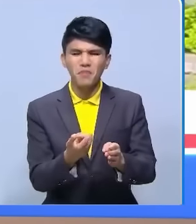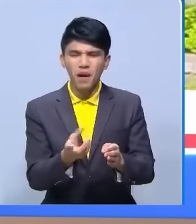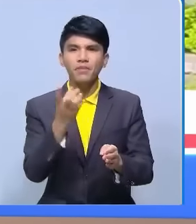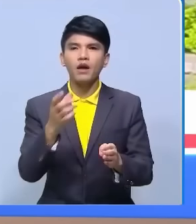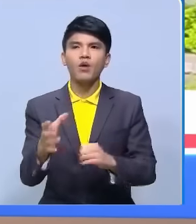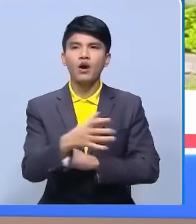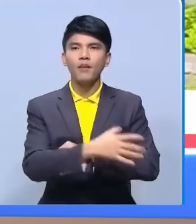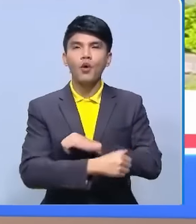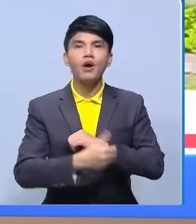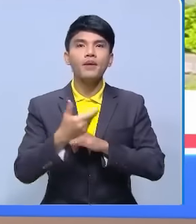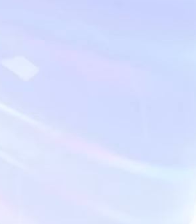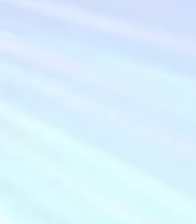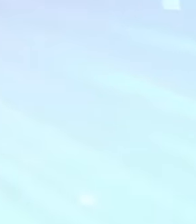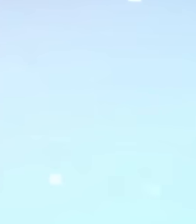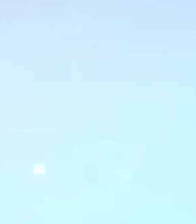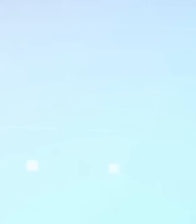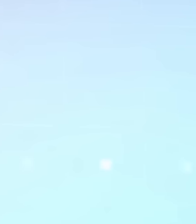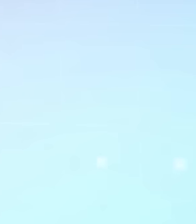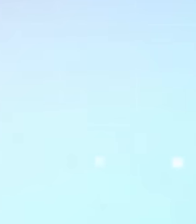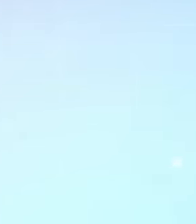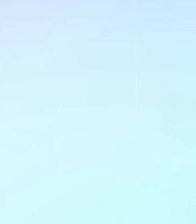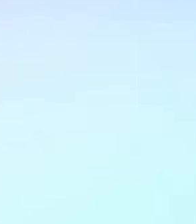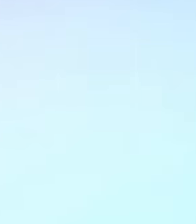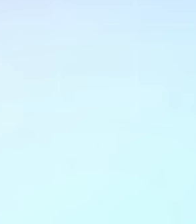แล้วตามหายังไงกันน่ะ